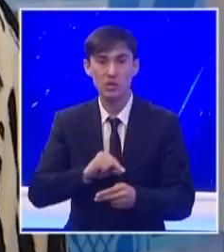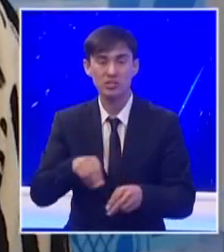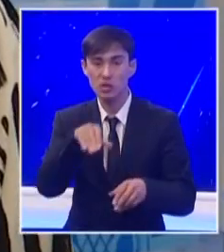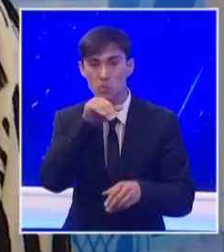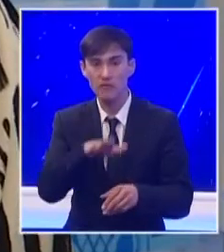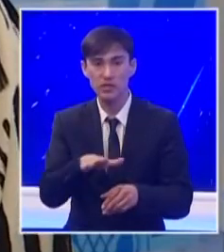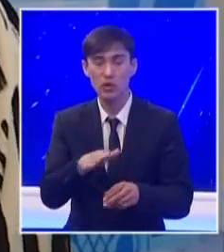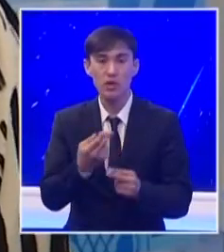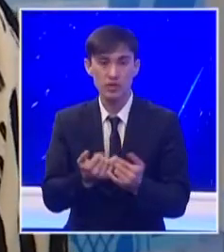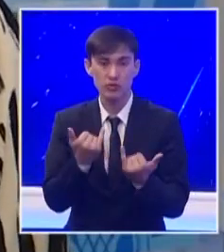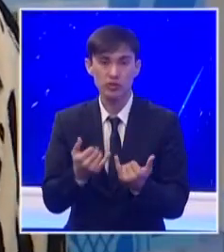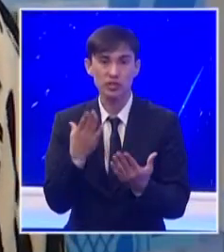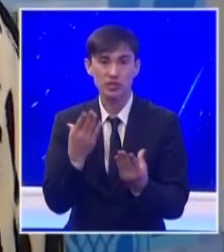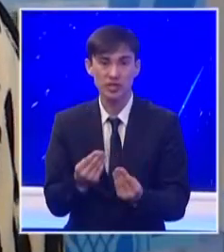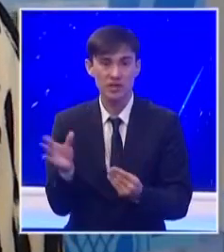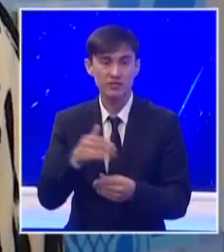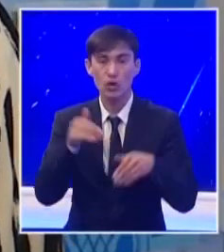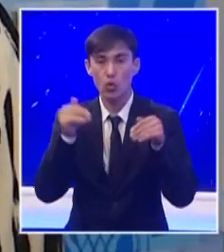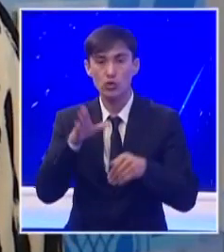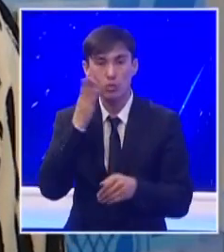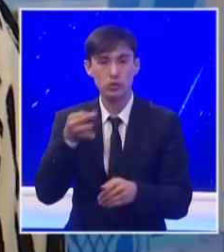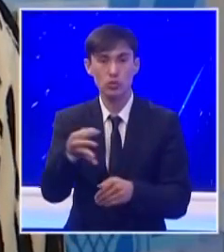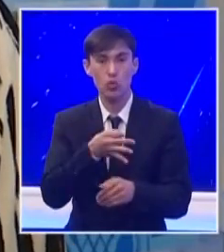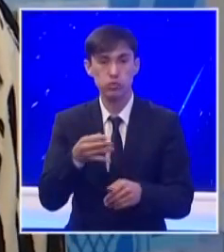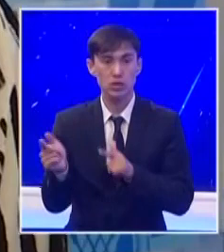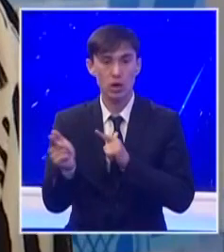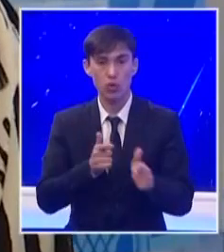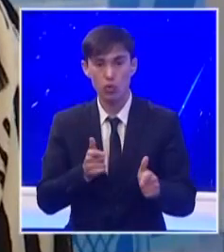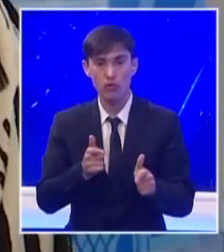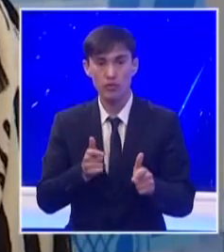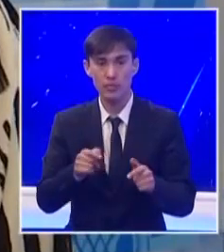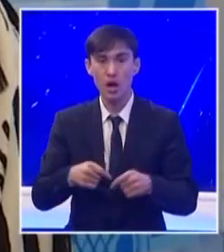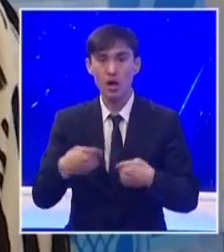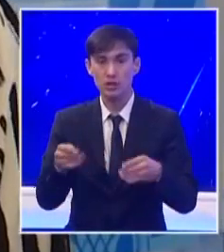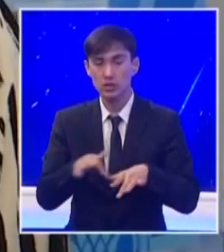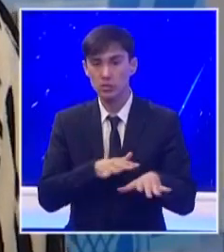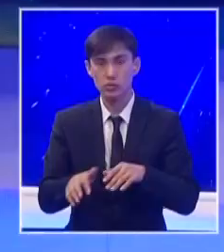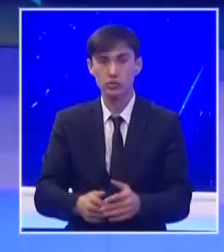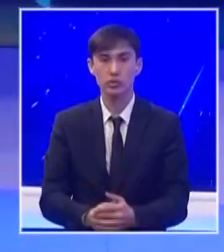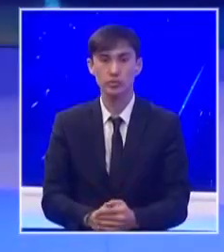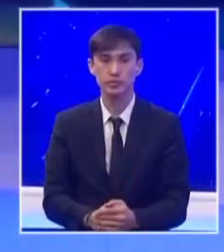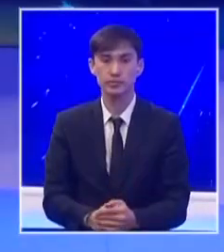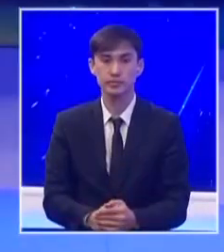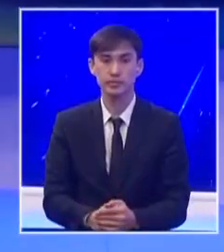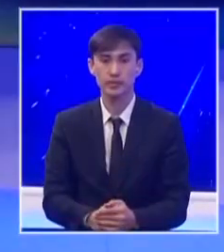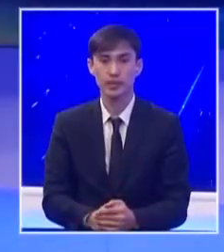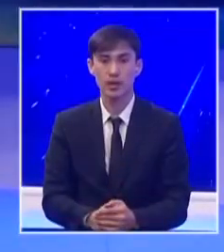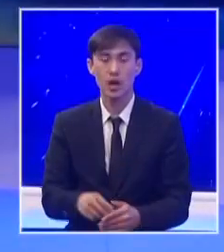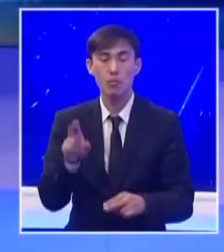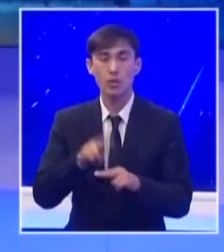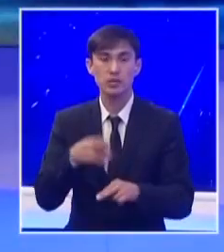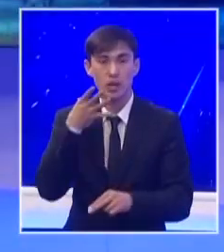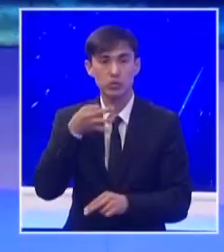профессию. На сегодняшний день все колледжи Алматинской области готовы вот к этой процедуре. По